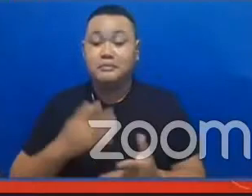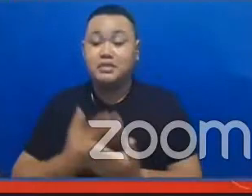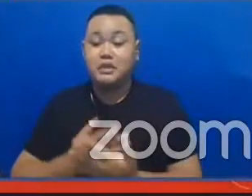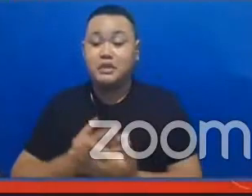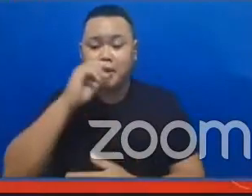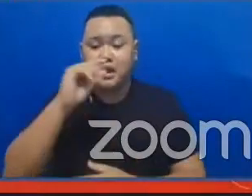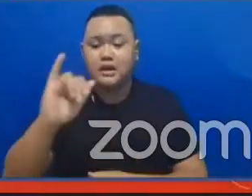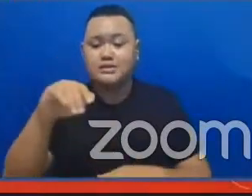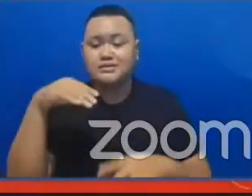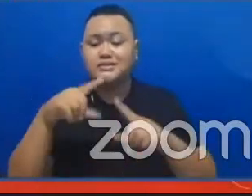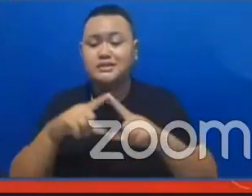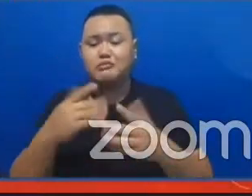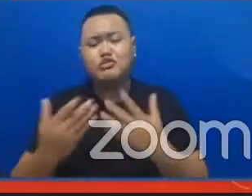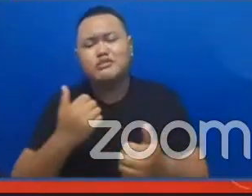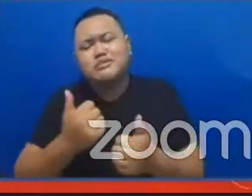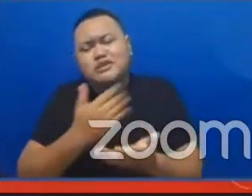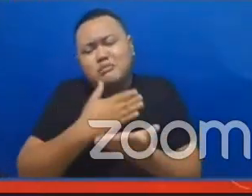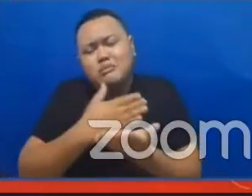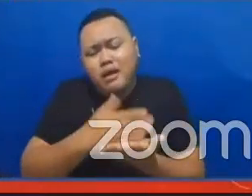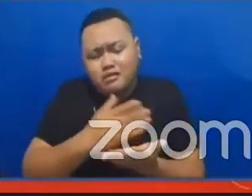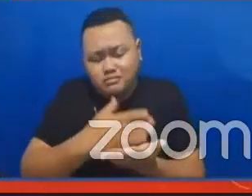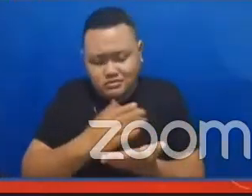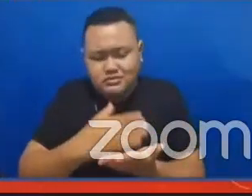pengalamannya terkait dengan